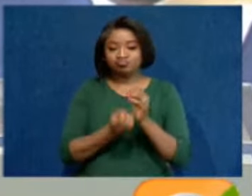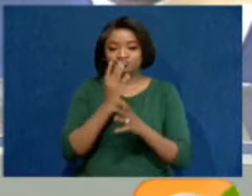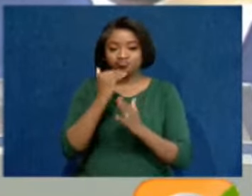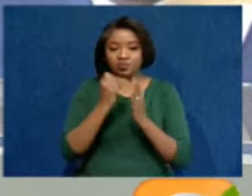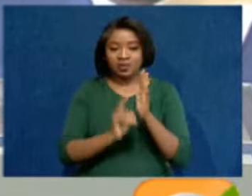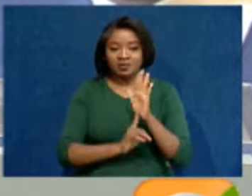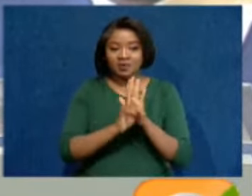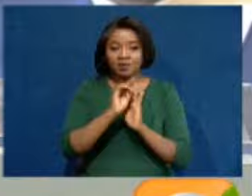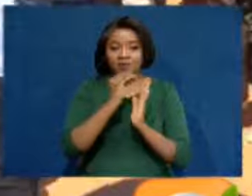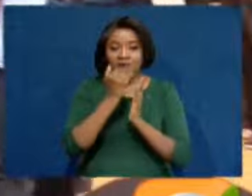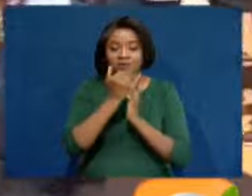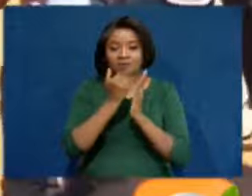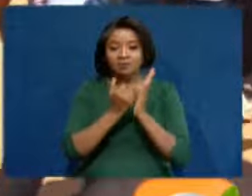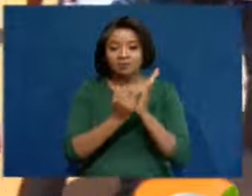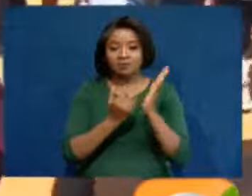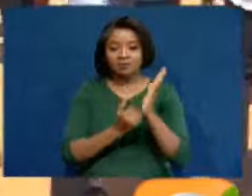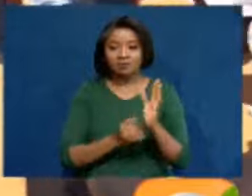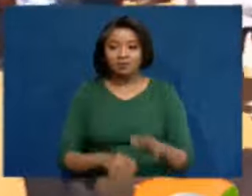Otieno.